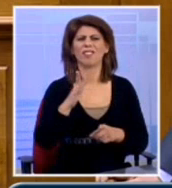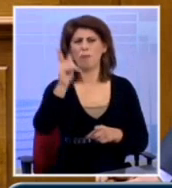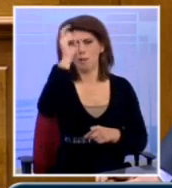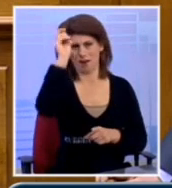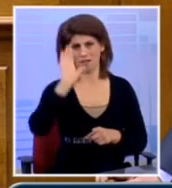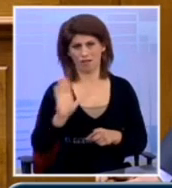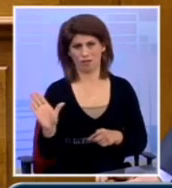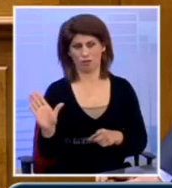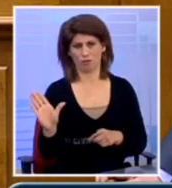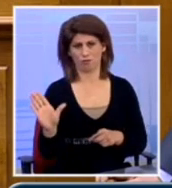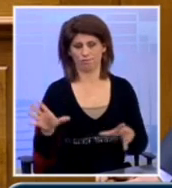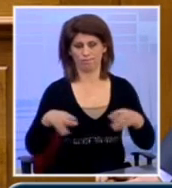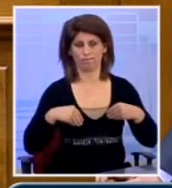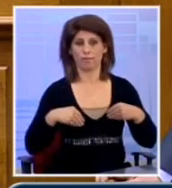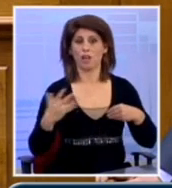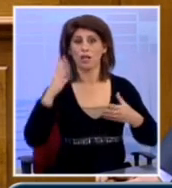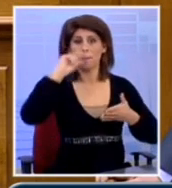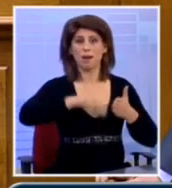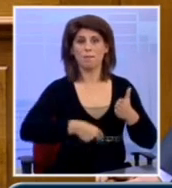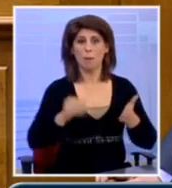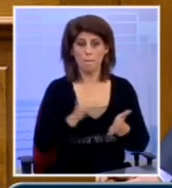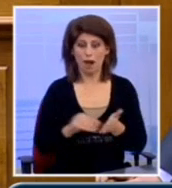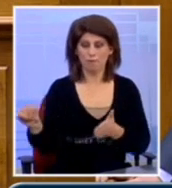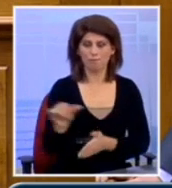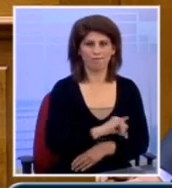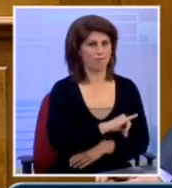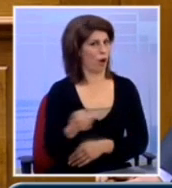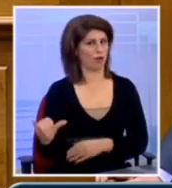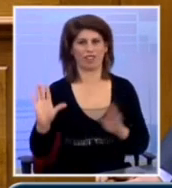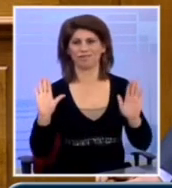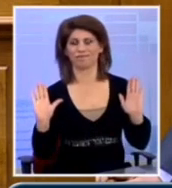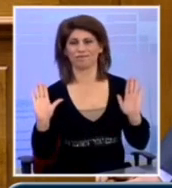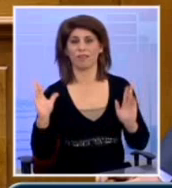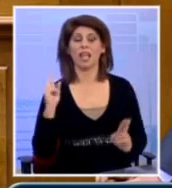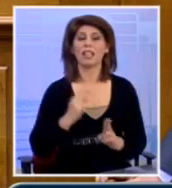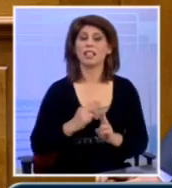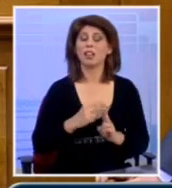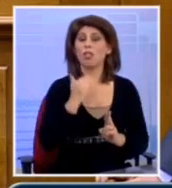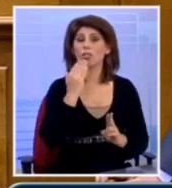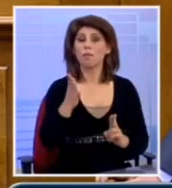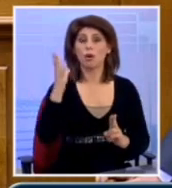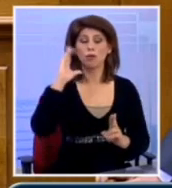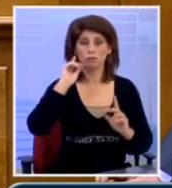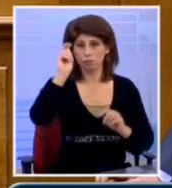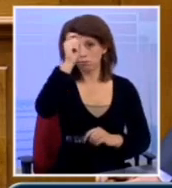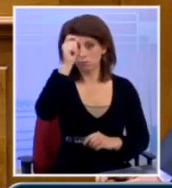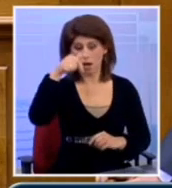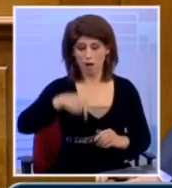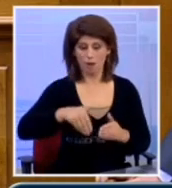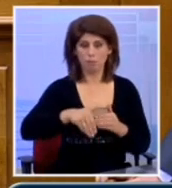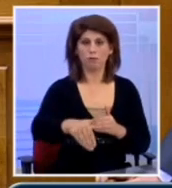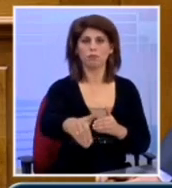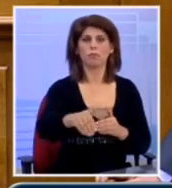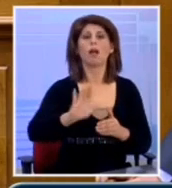παραδεχθούν ότι το μνημόνιο δεν θα ξαναεπιστρέψει και κυρίως δεν μπορούν να παραδεχθούν ότι από εδώ και στο εξής δεν θα